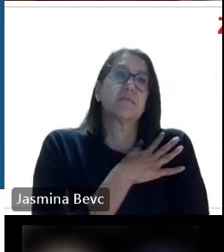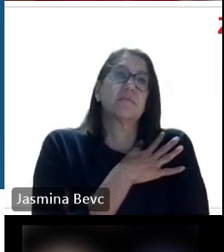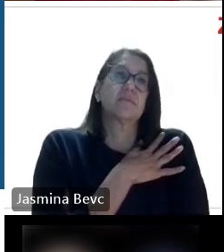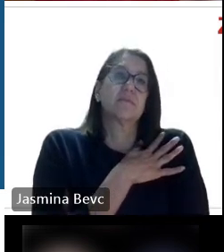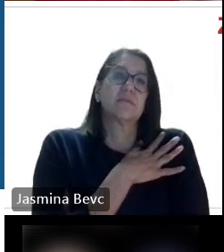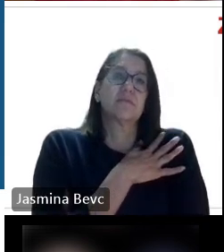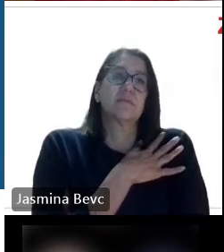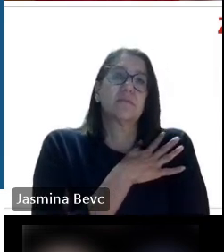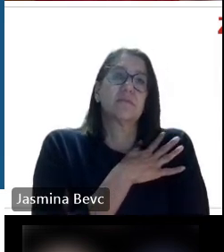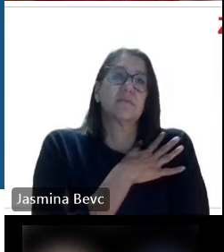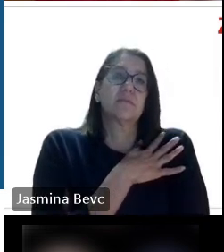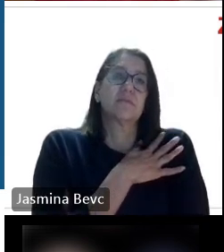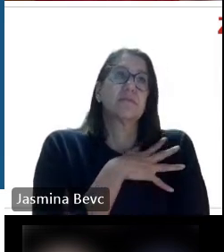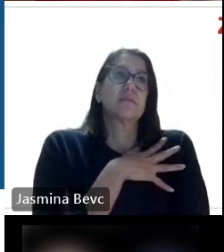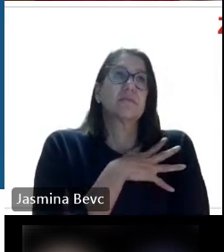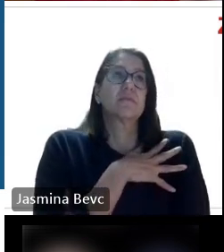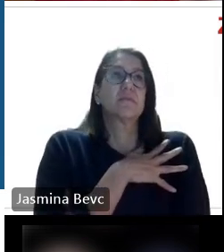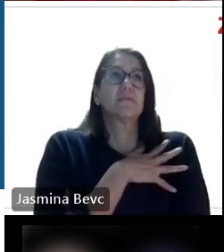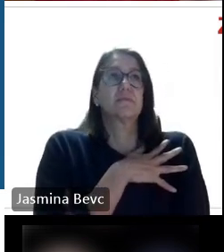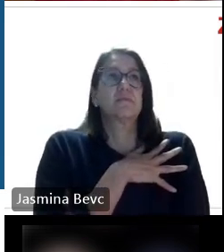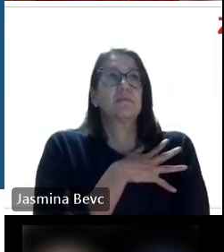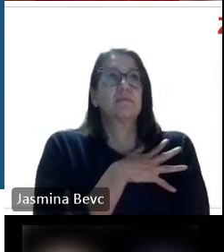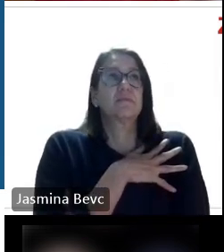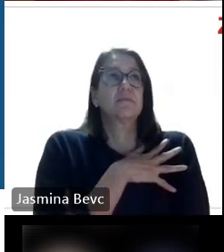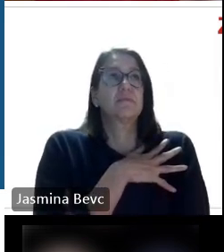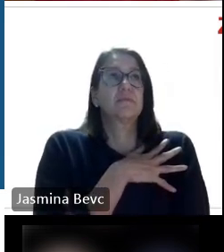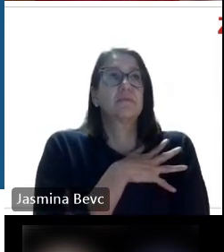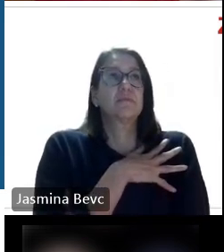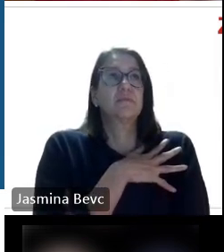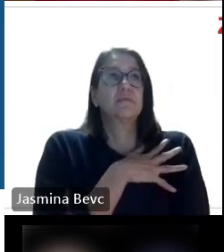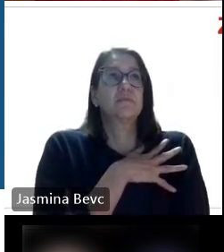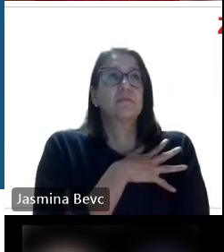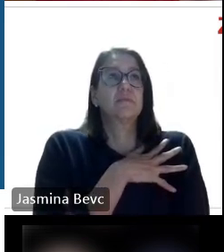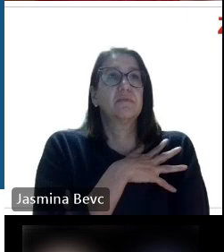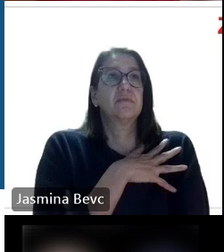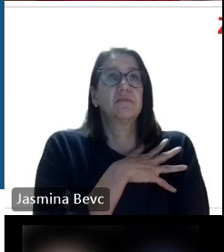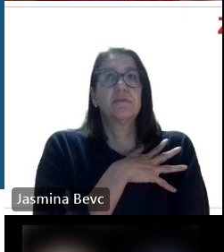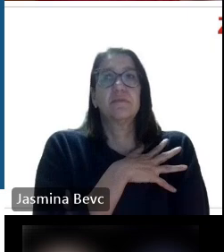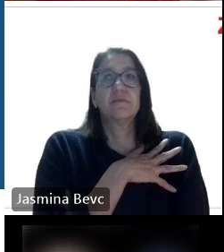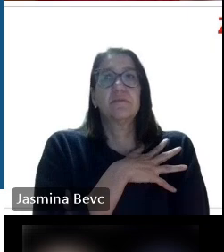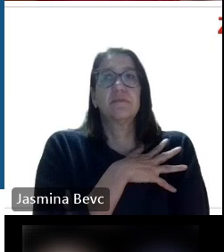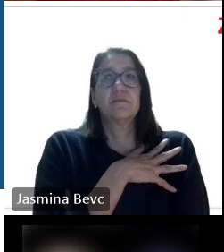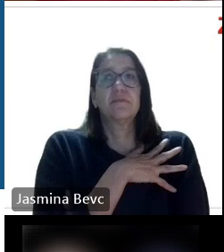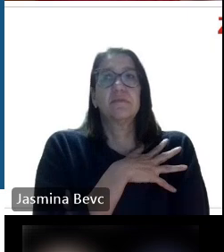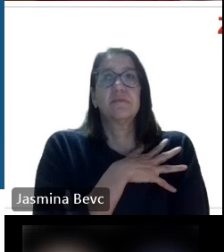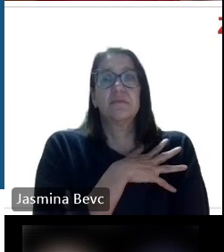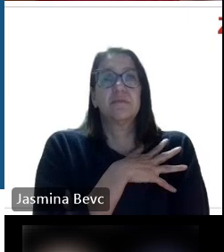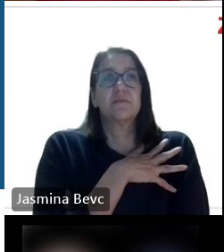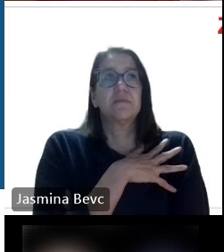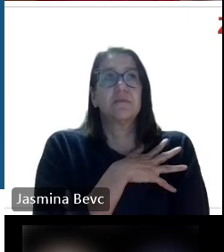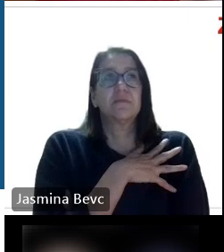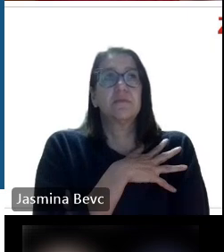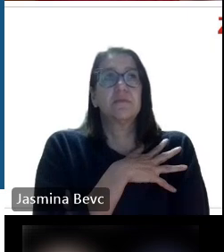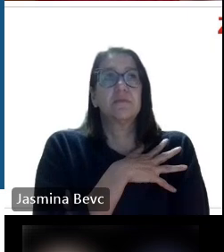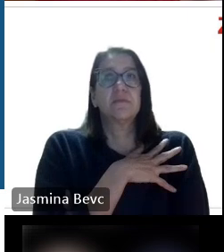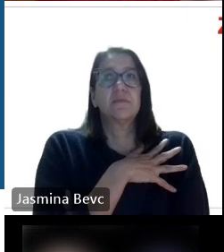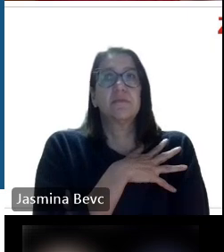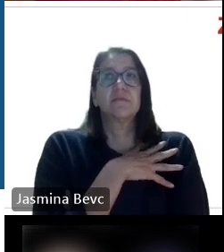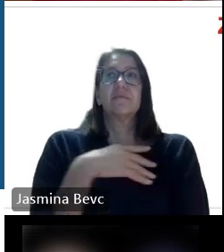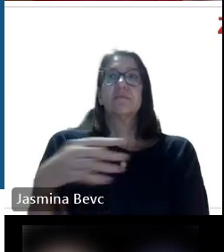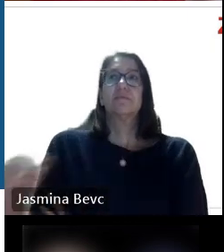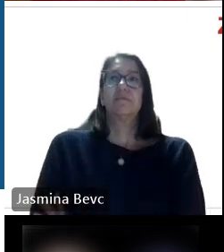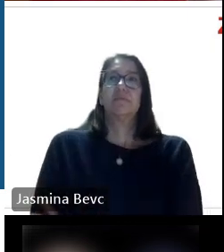zamaši kanale, preko katerih teče zrak in dovaja toploto v